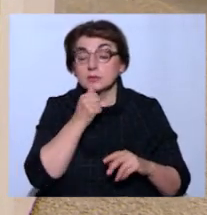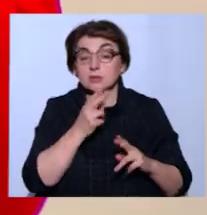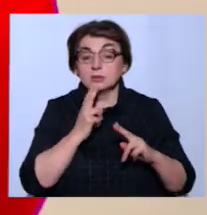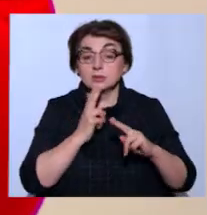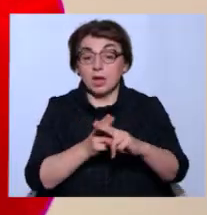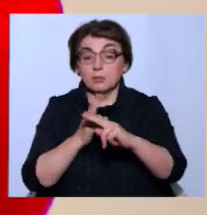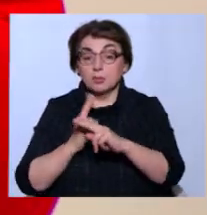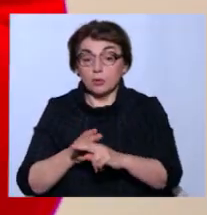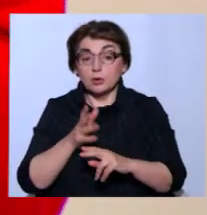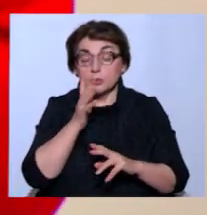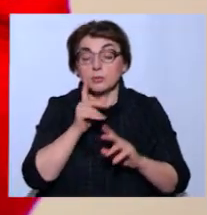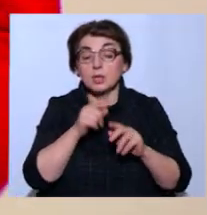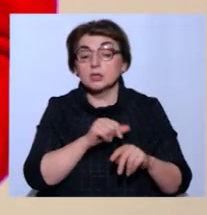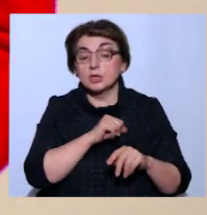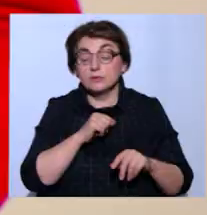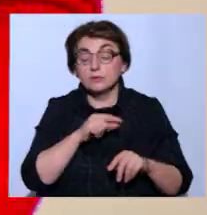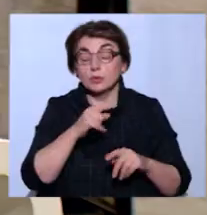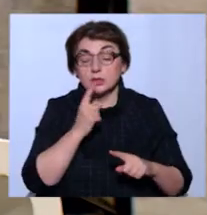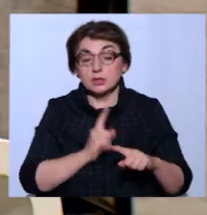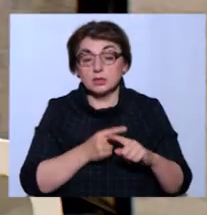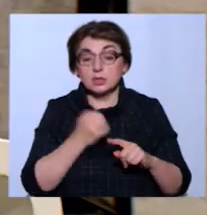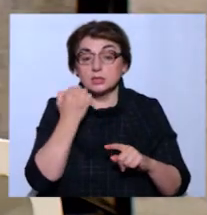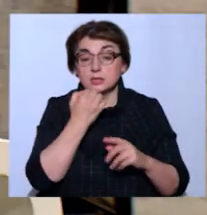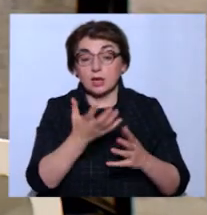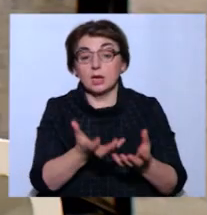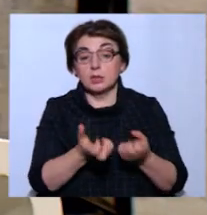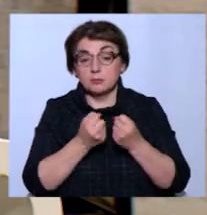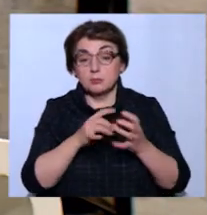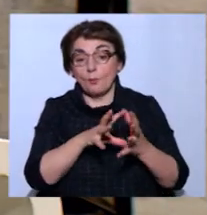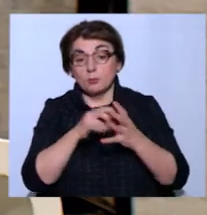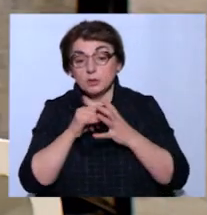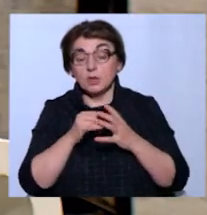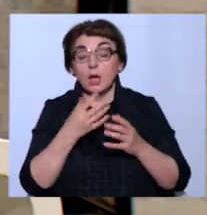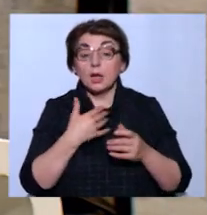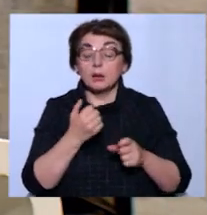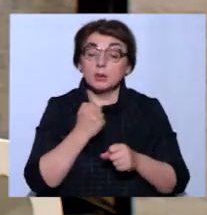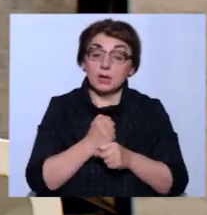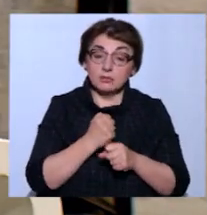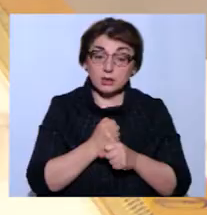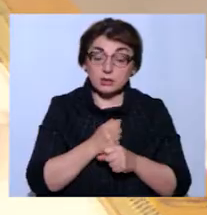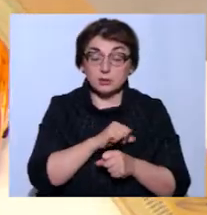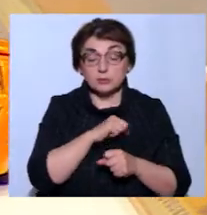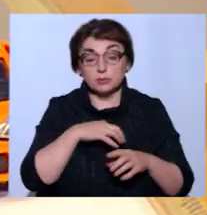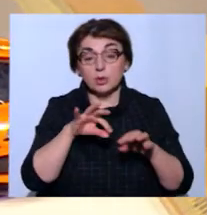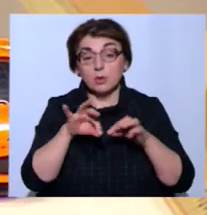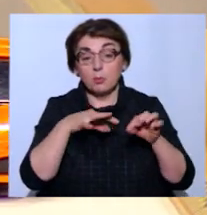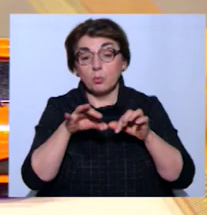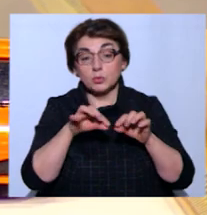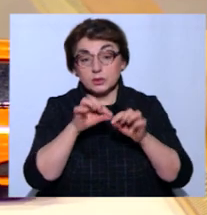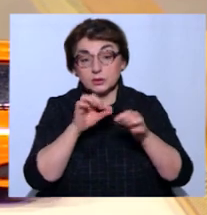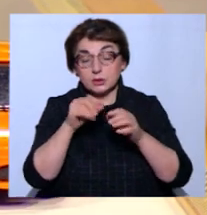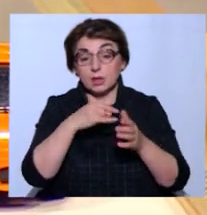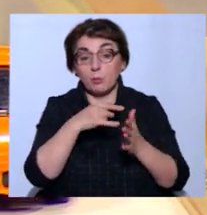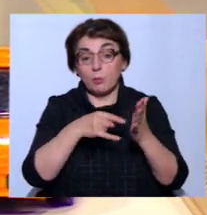შემთხვევაშიც მაგნიტმა ეს რკინის საგანი მიიზიდა. ნახოთ, ქაღალდებს ჩავყრი და თუ მიიზიდავს ქაღალდს